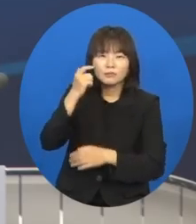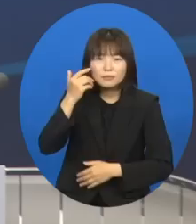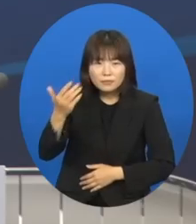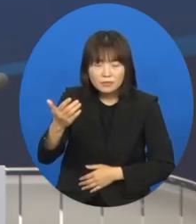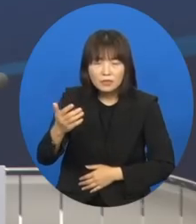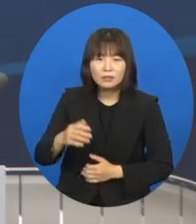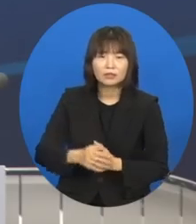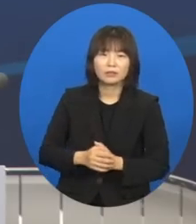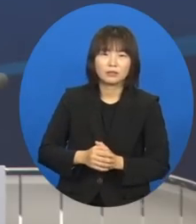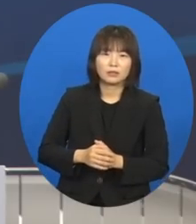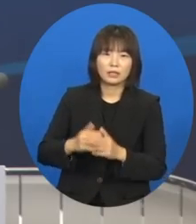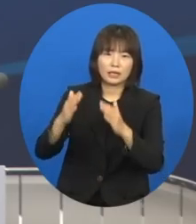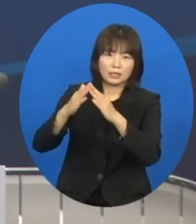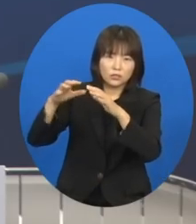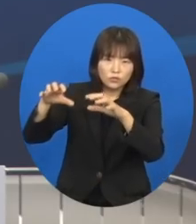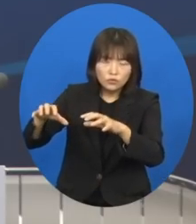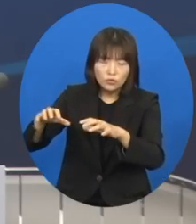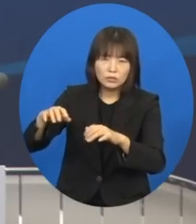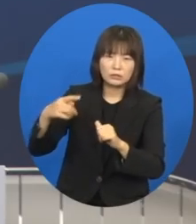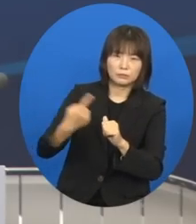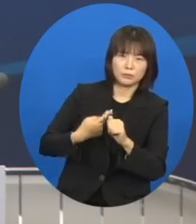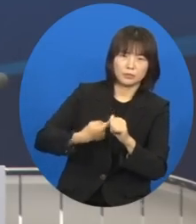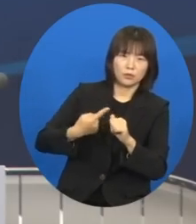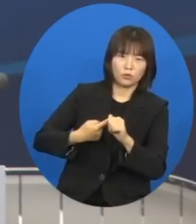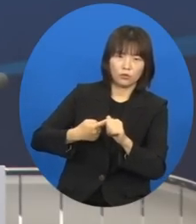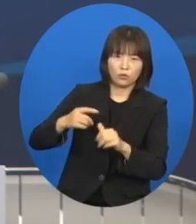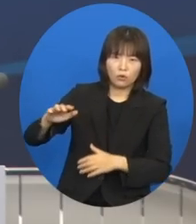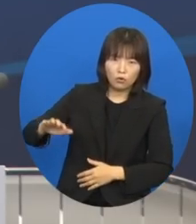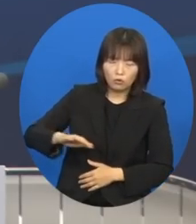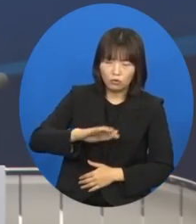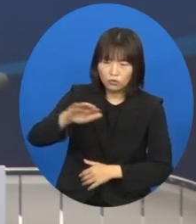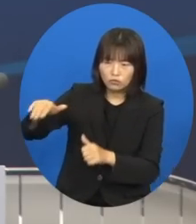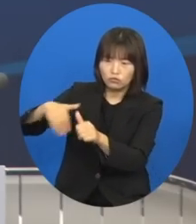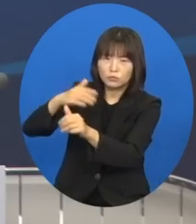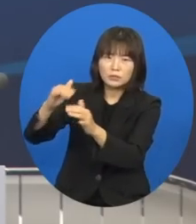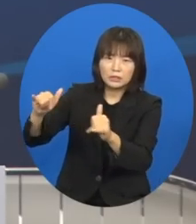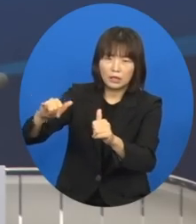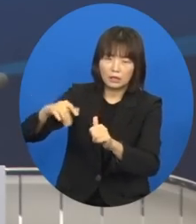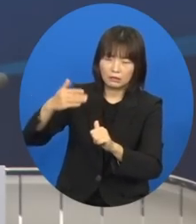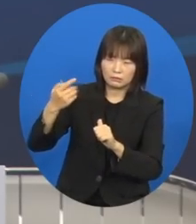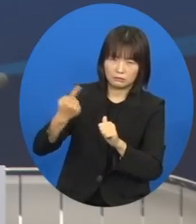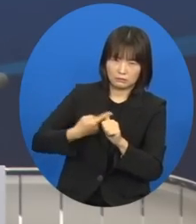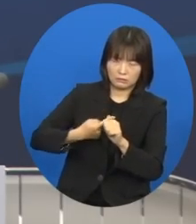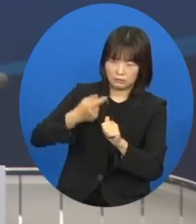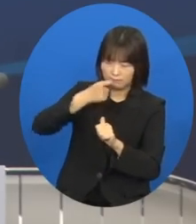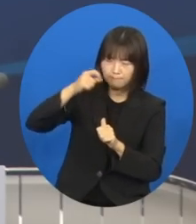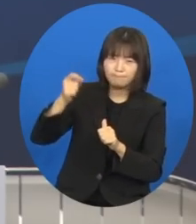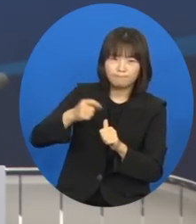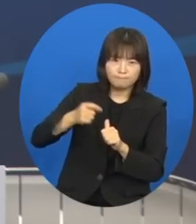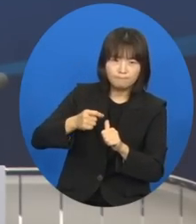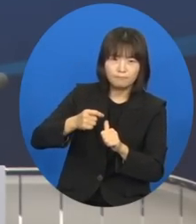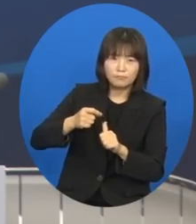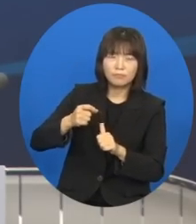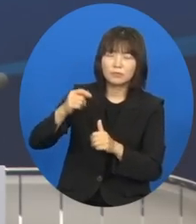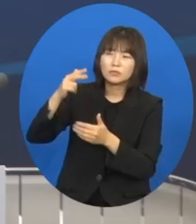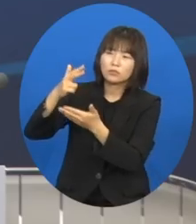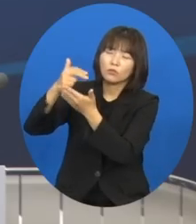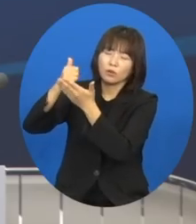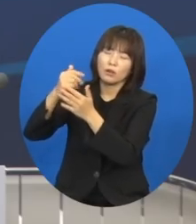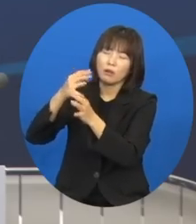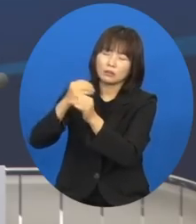우리 이웃에게 비방거리가 되며 우리를 애워싼 자에게 조소와 조롱거리가 되었나이다 여호와여 어느